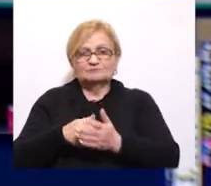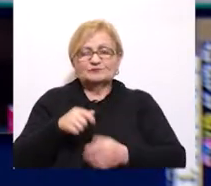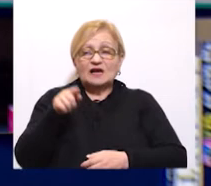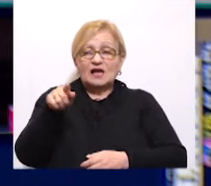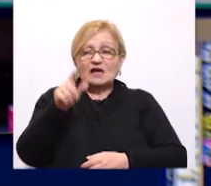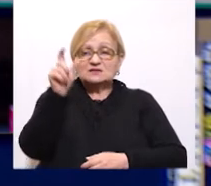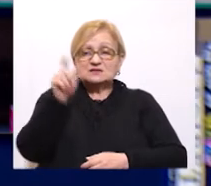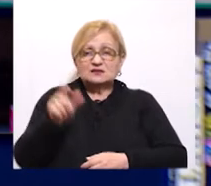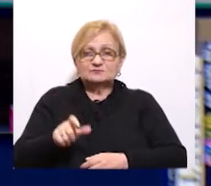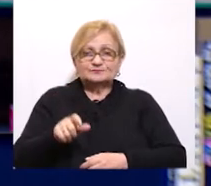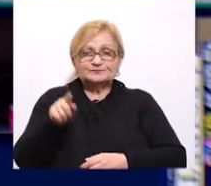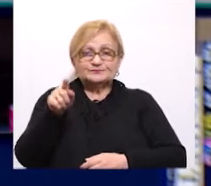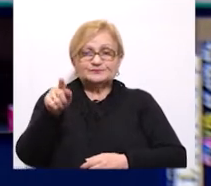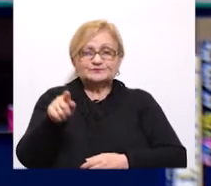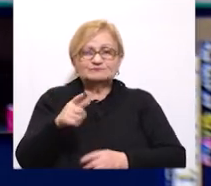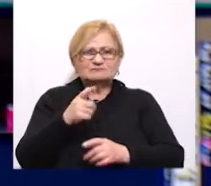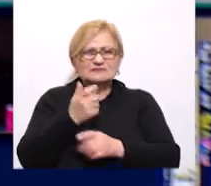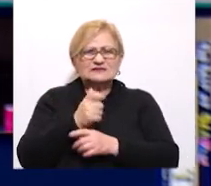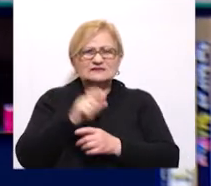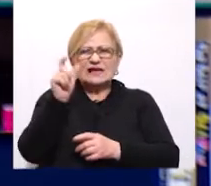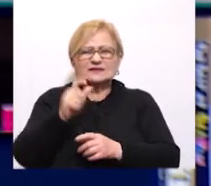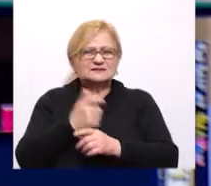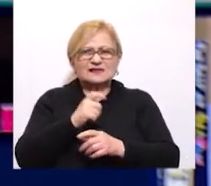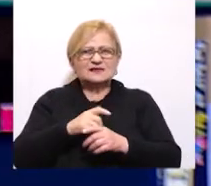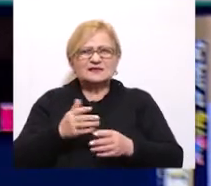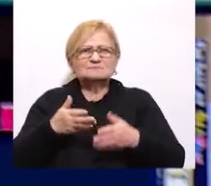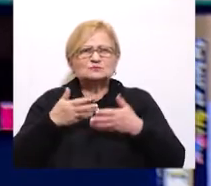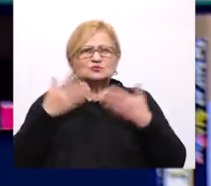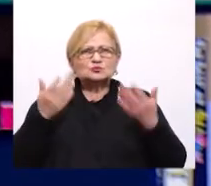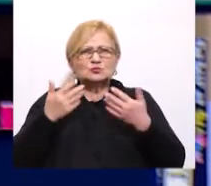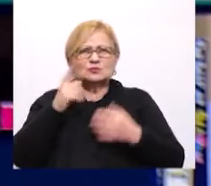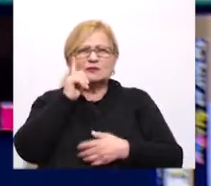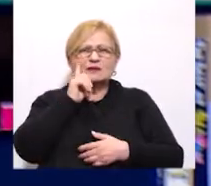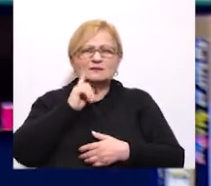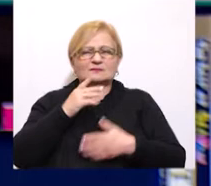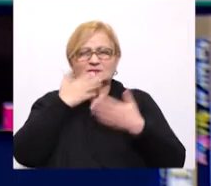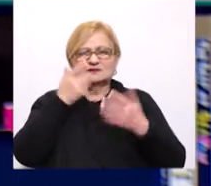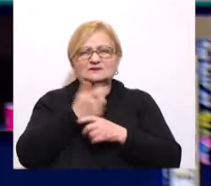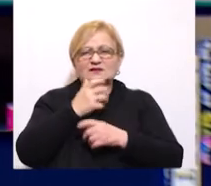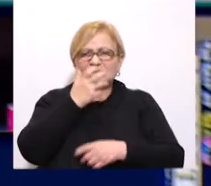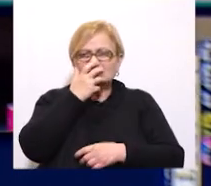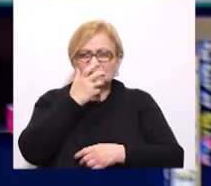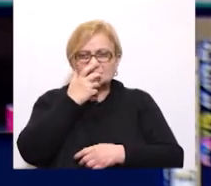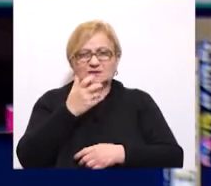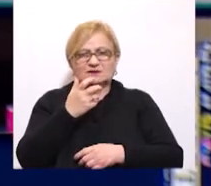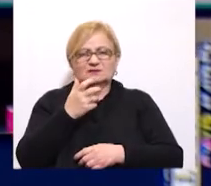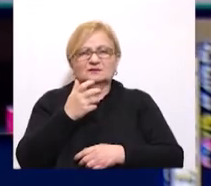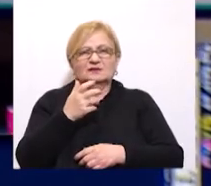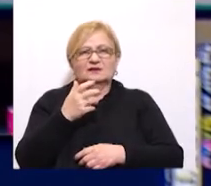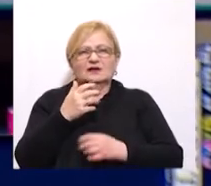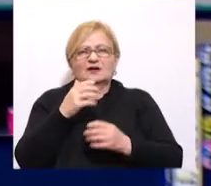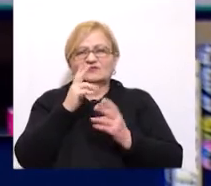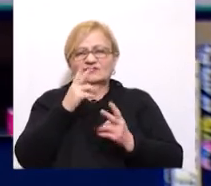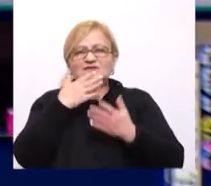ბავშვებო, ძალდაუტანებელი სიმსუბუქით იქცევს ყურადღებას. ეს არის თბილი კითხვის